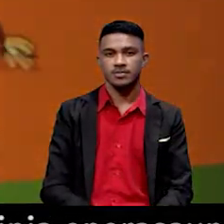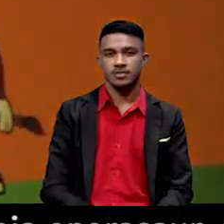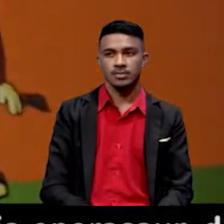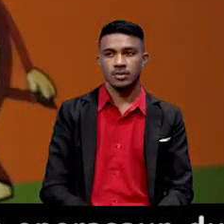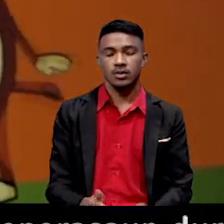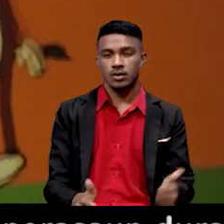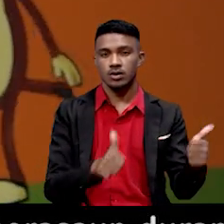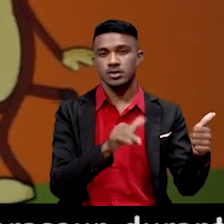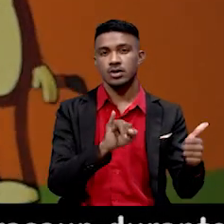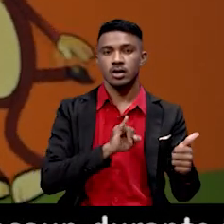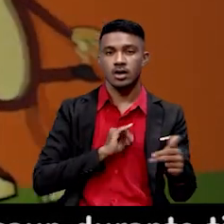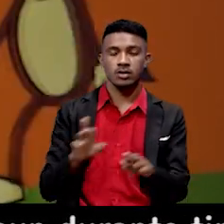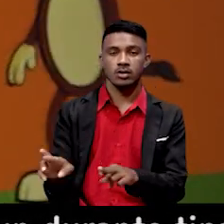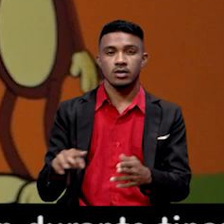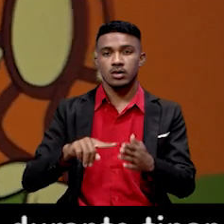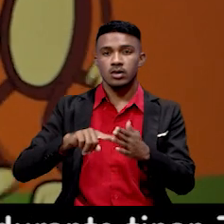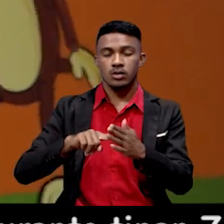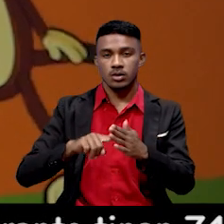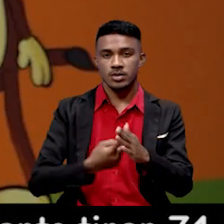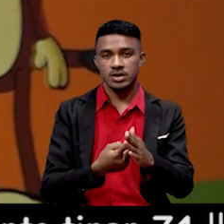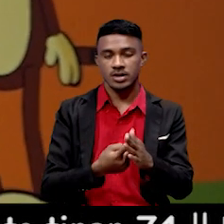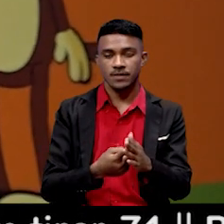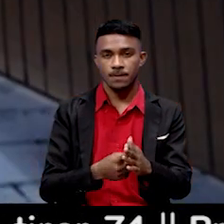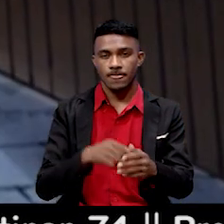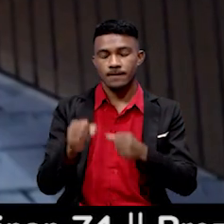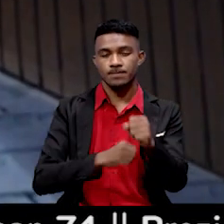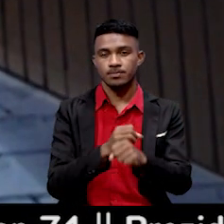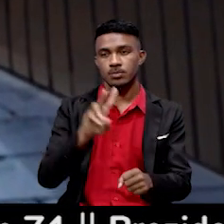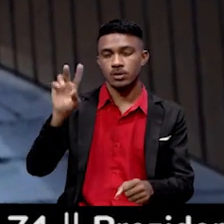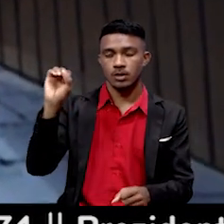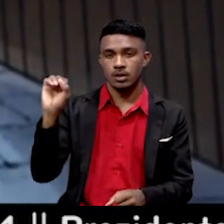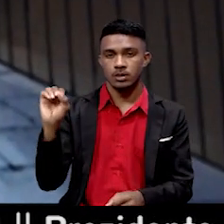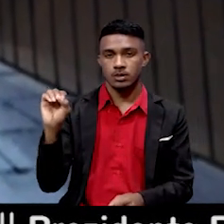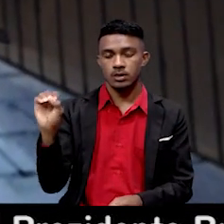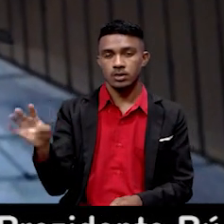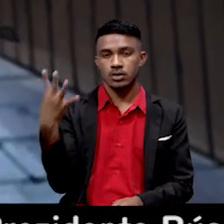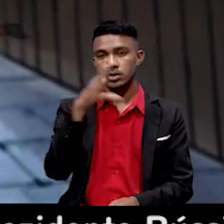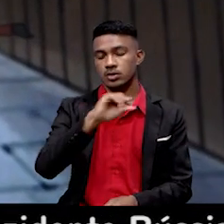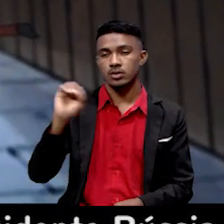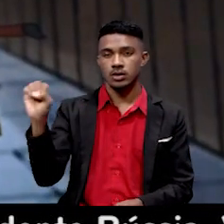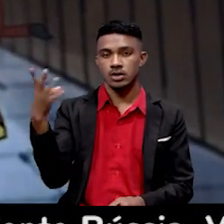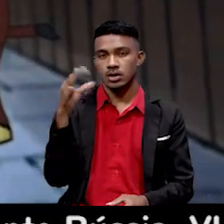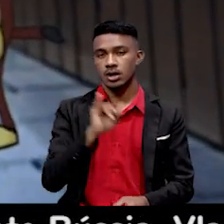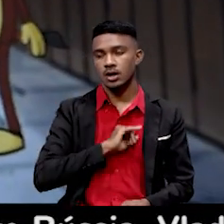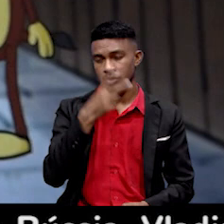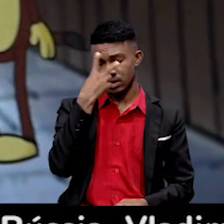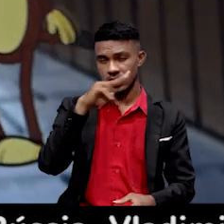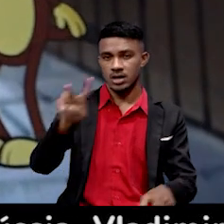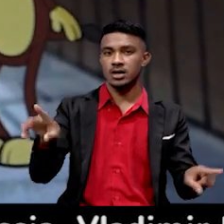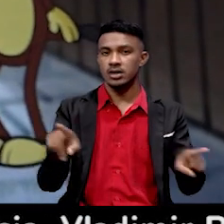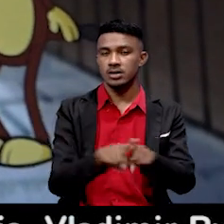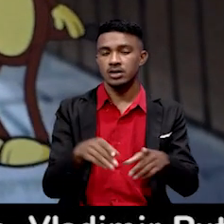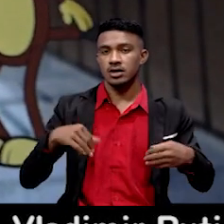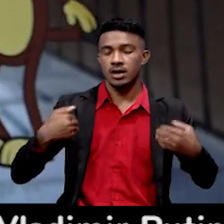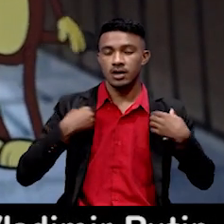Itulah hawahu buatnya ya desde 2014 atau 15 dan ya. Tapi nufin kemudian buatnya hawarehan sang ia